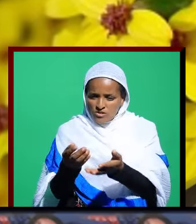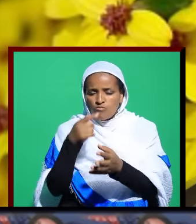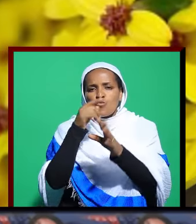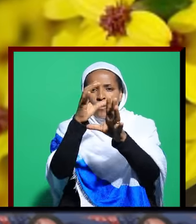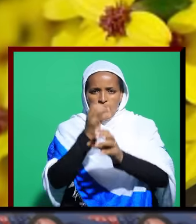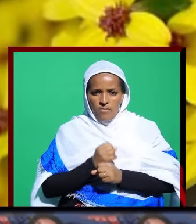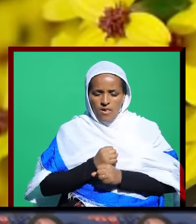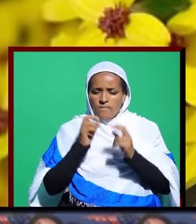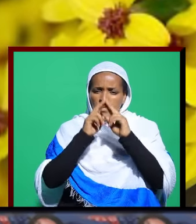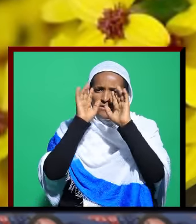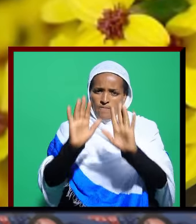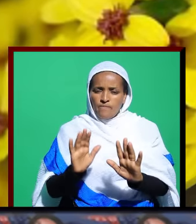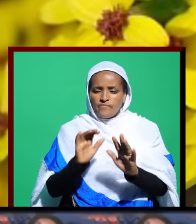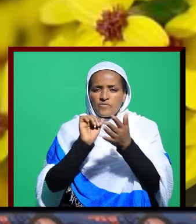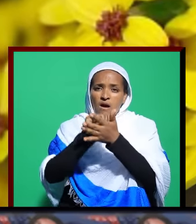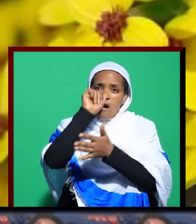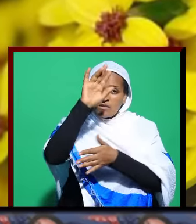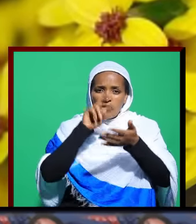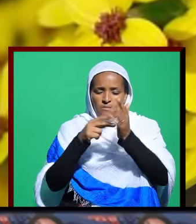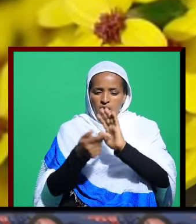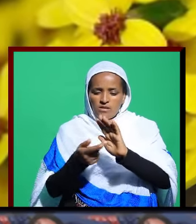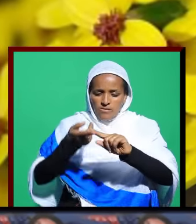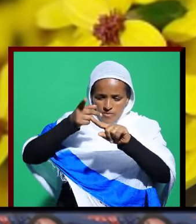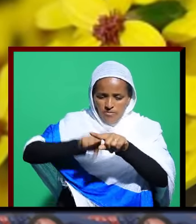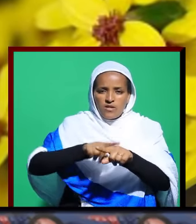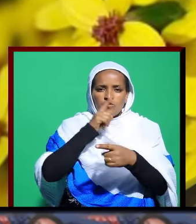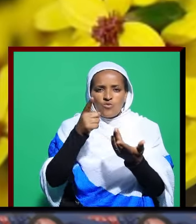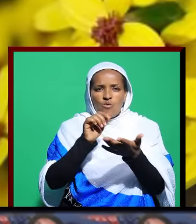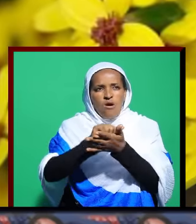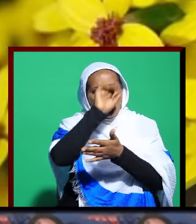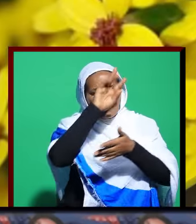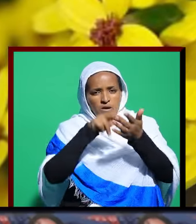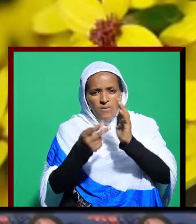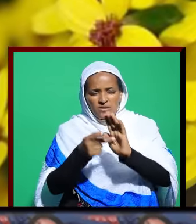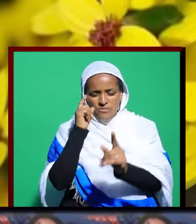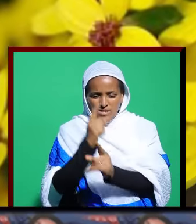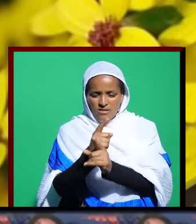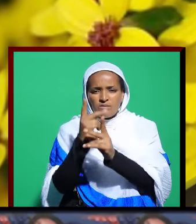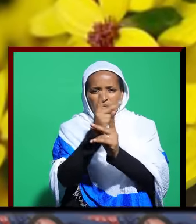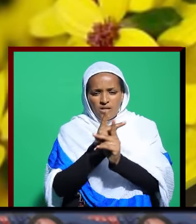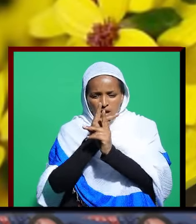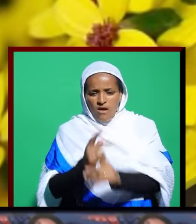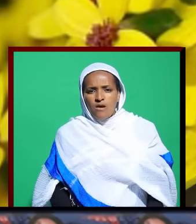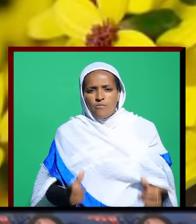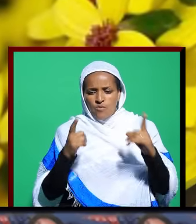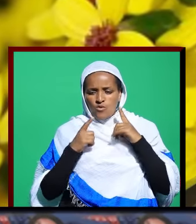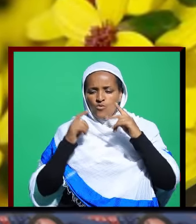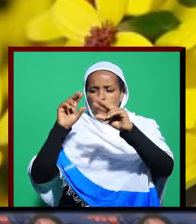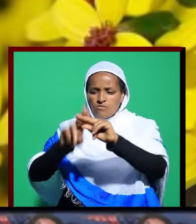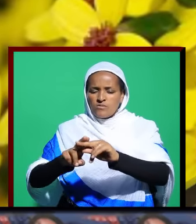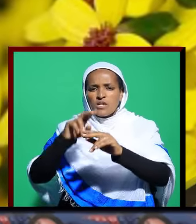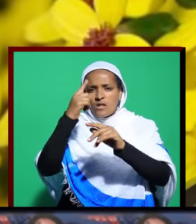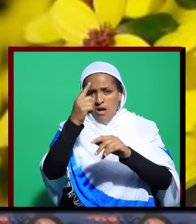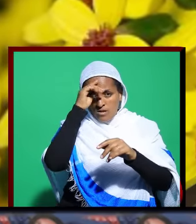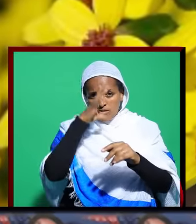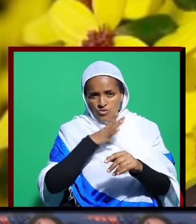ይስጥልኝ ብሎ ይቀበላል ይላሉ። የሚገርም ነው። አሁን አደራ ማለት የሚመለስ ነው። አደራ ማለት በአግባቡ በጥንቃቄ የሚኖር የሚቀመጥ